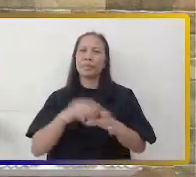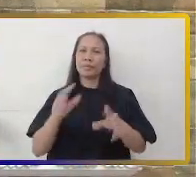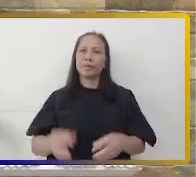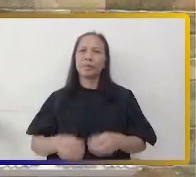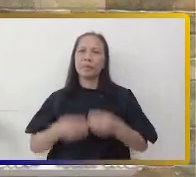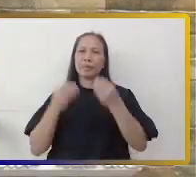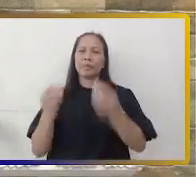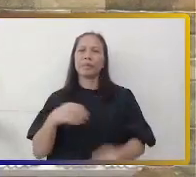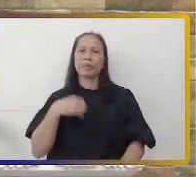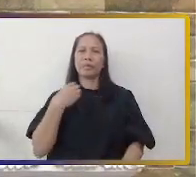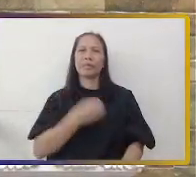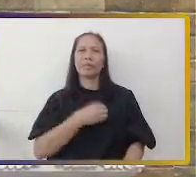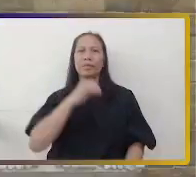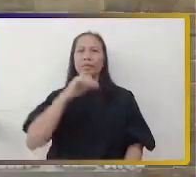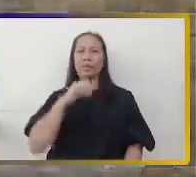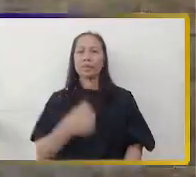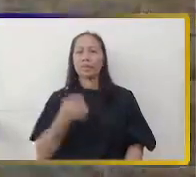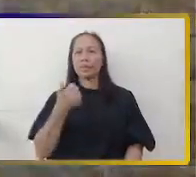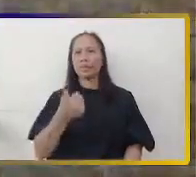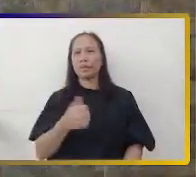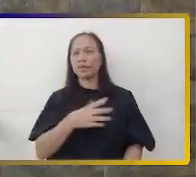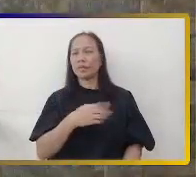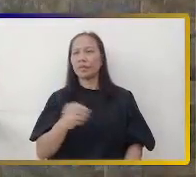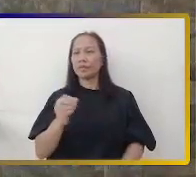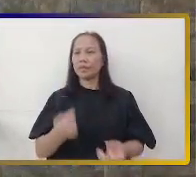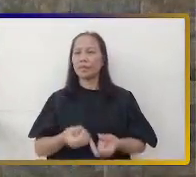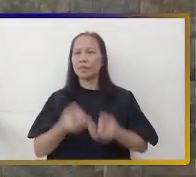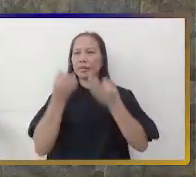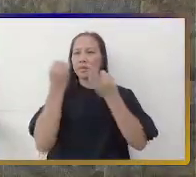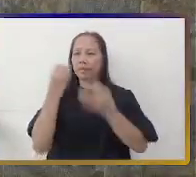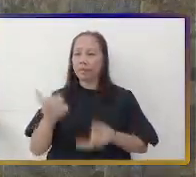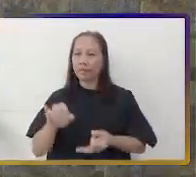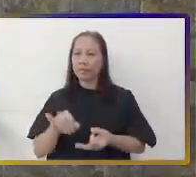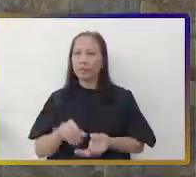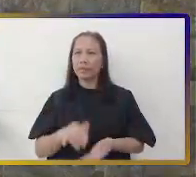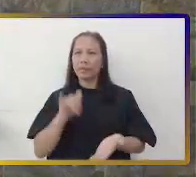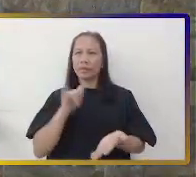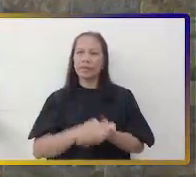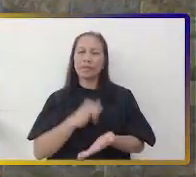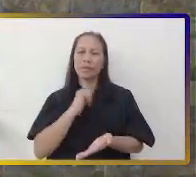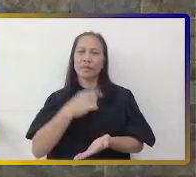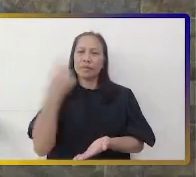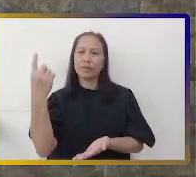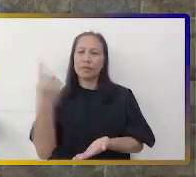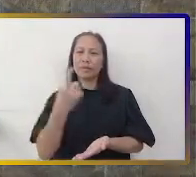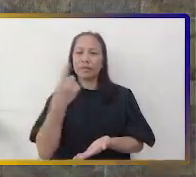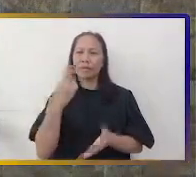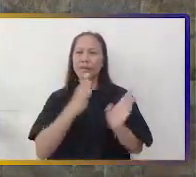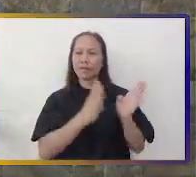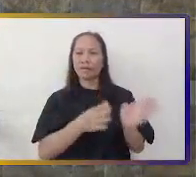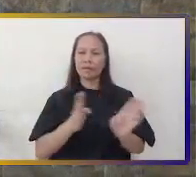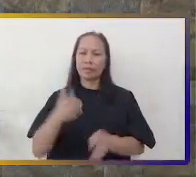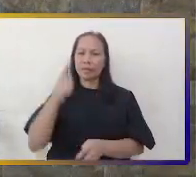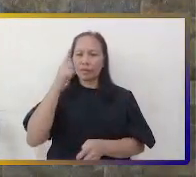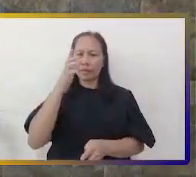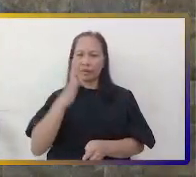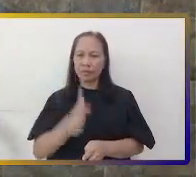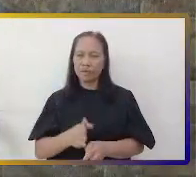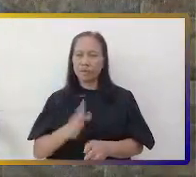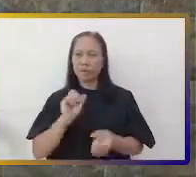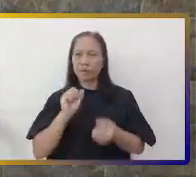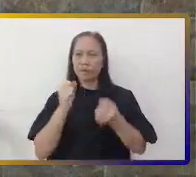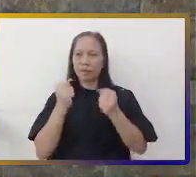yaan yung plano ng Diyos sa pera po natin para tayo ay hindi mapahamak sa